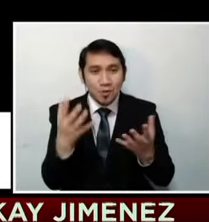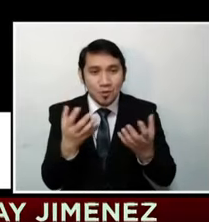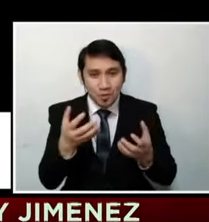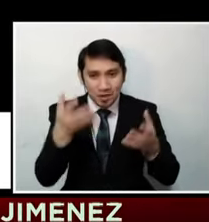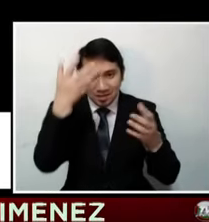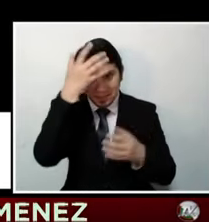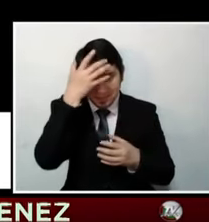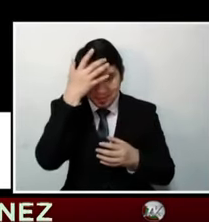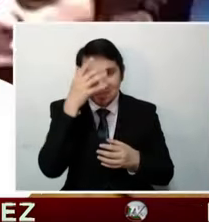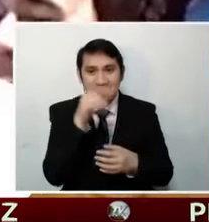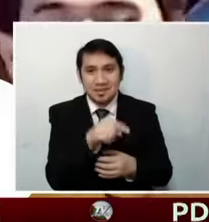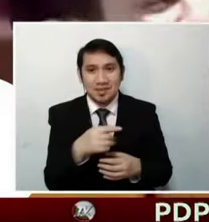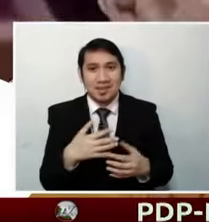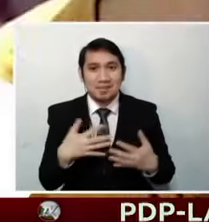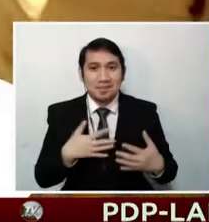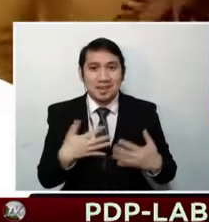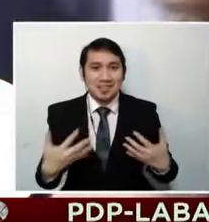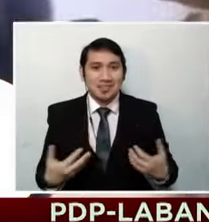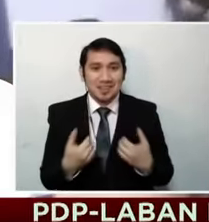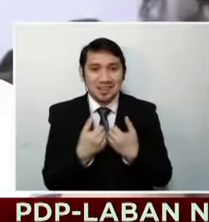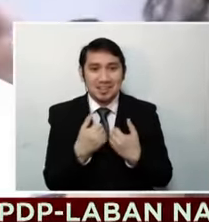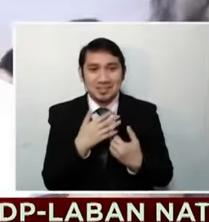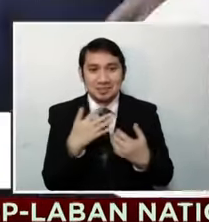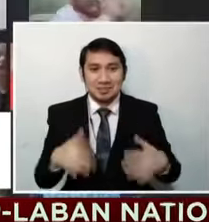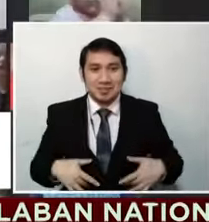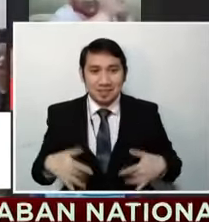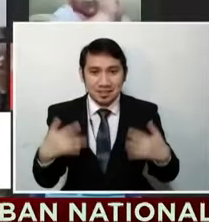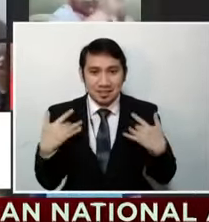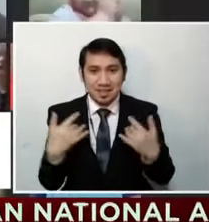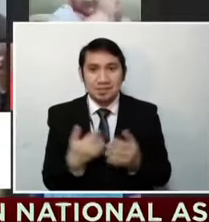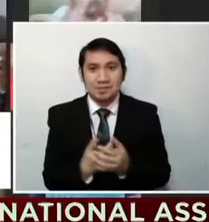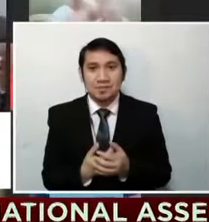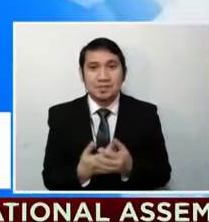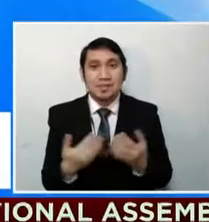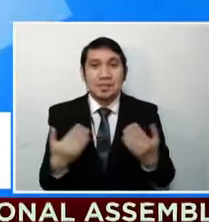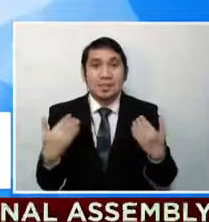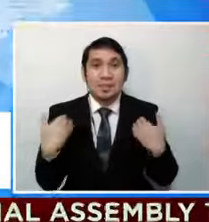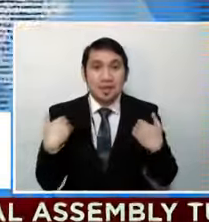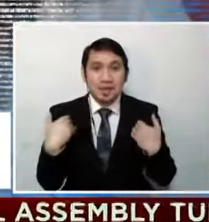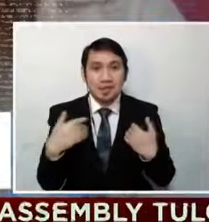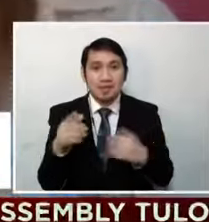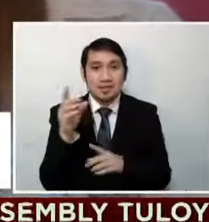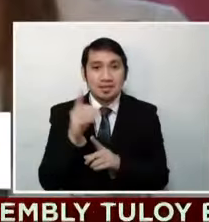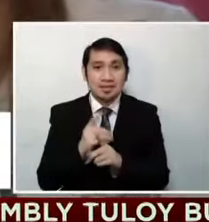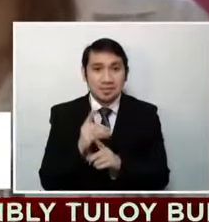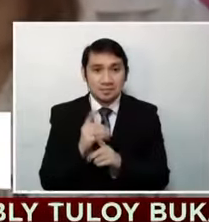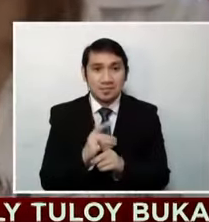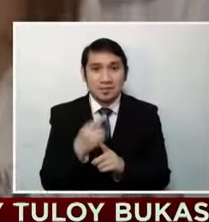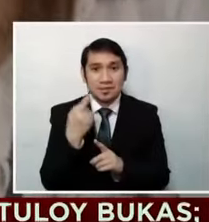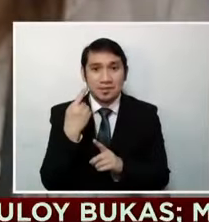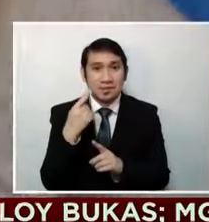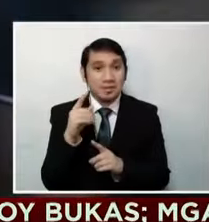sa mga hamon sa aking buhay. Aarangkada naman ang auditions para sa teen housemates sa Disyembre.